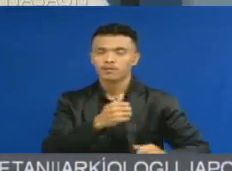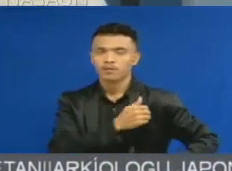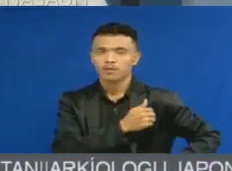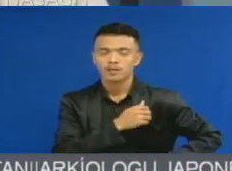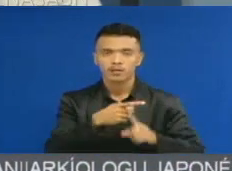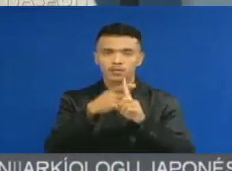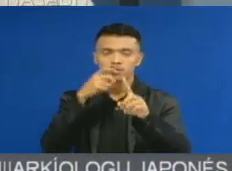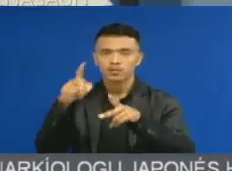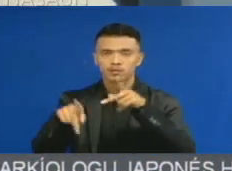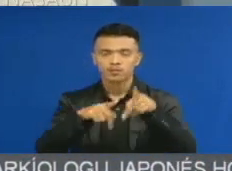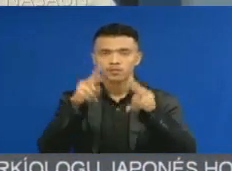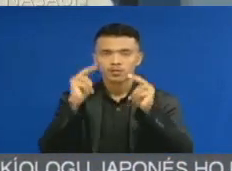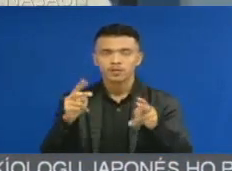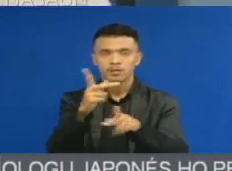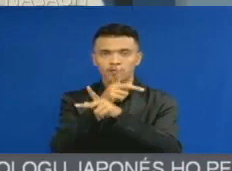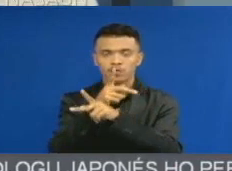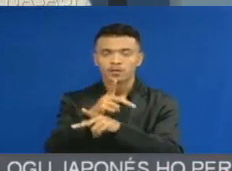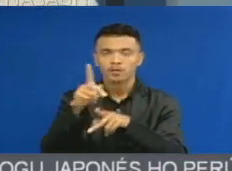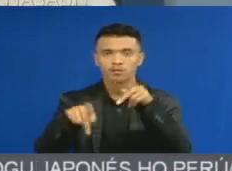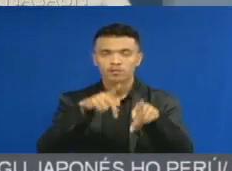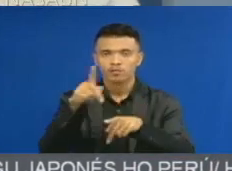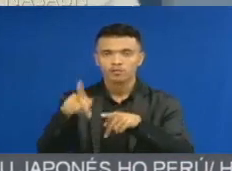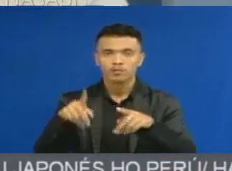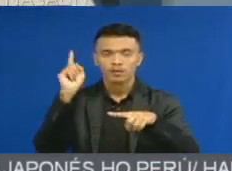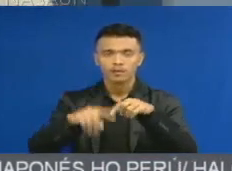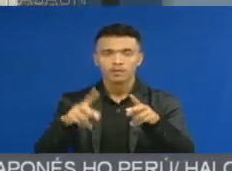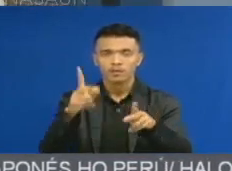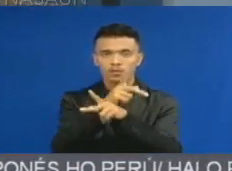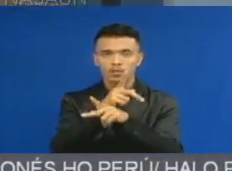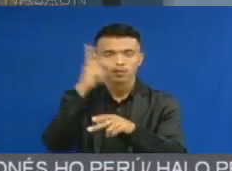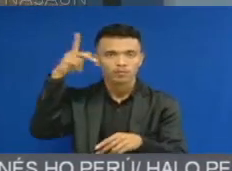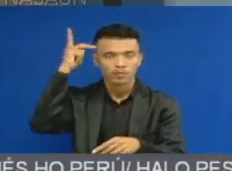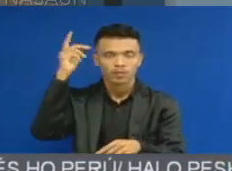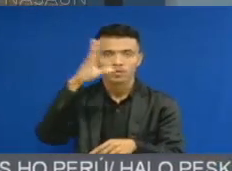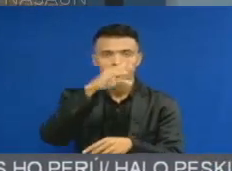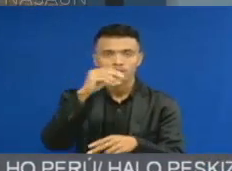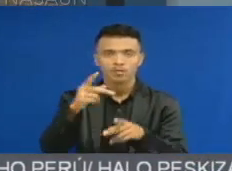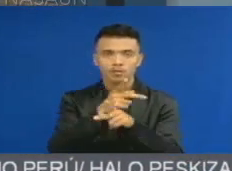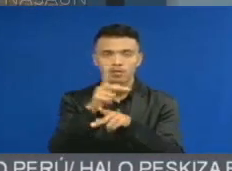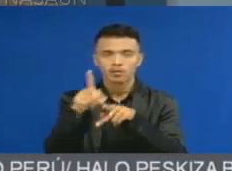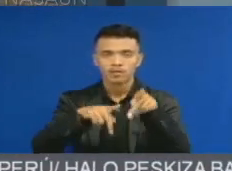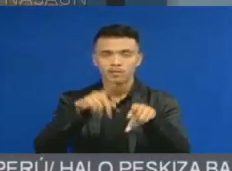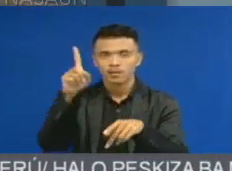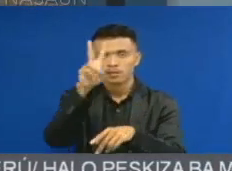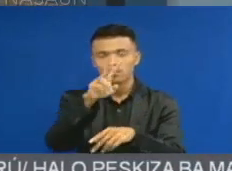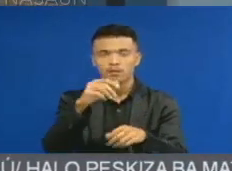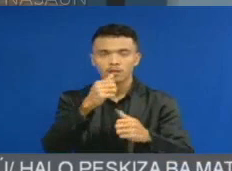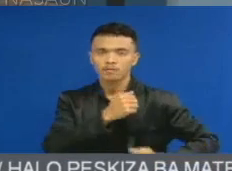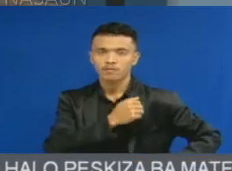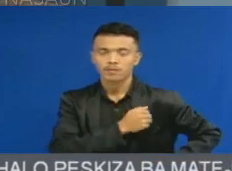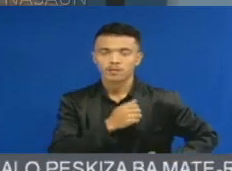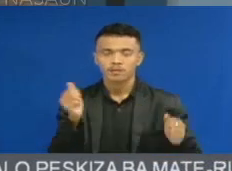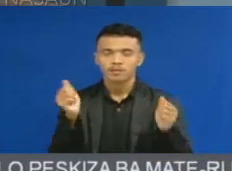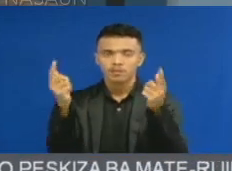povo, ne tem que defender interesse povo, laos defende interesse elite político, laos defende interesse e mais da rua ne. Valentino mais honi original